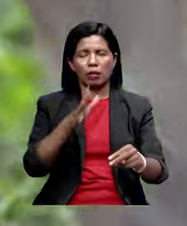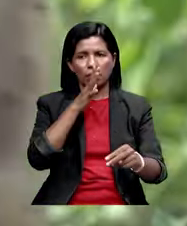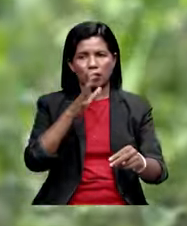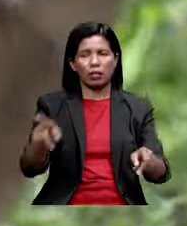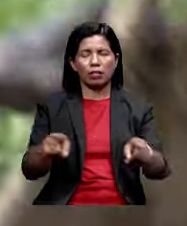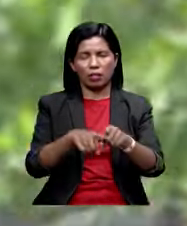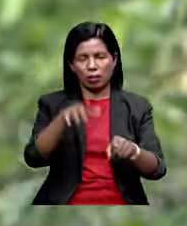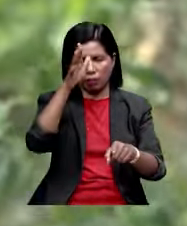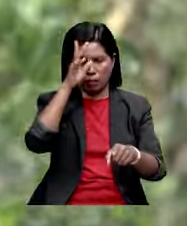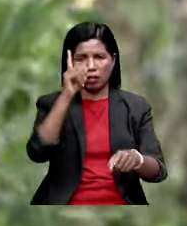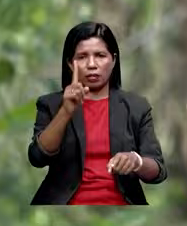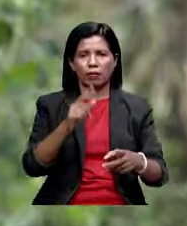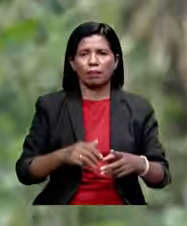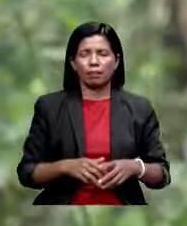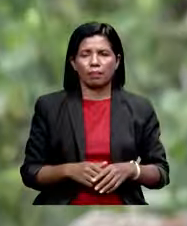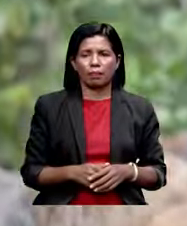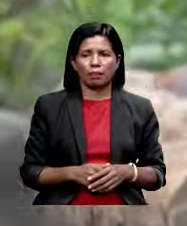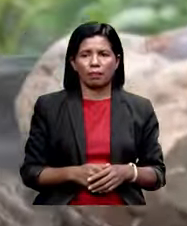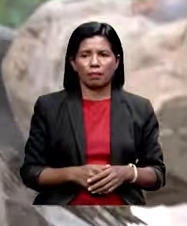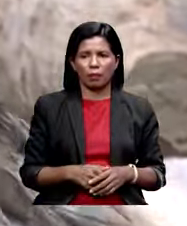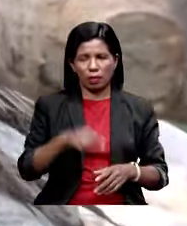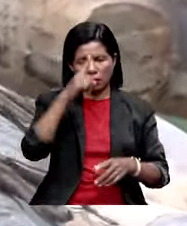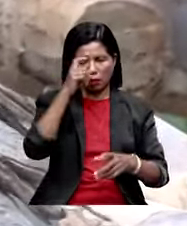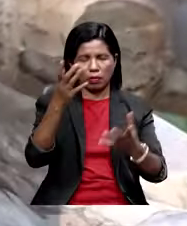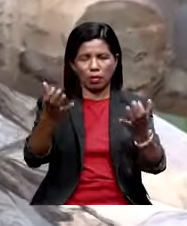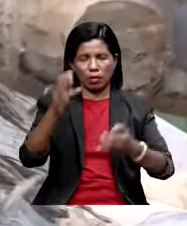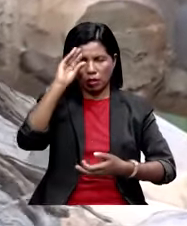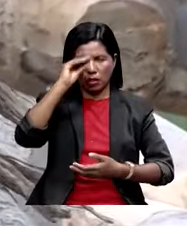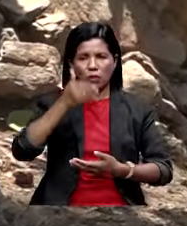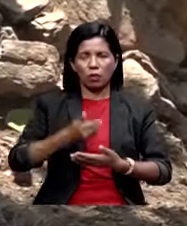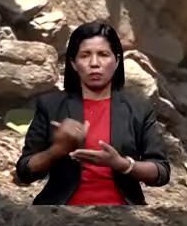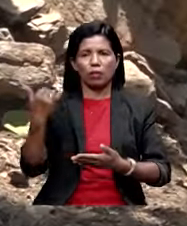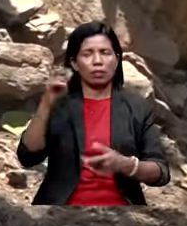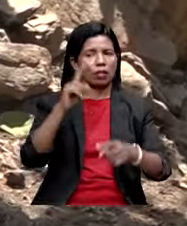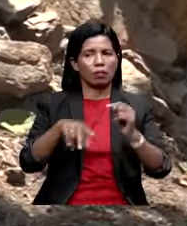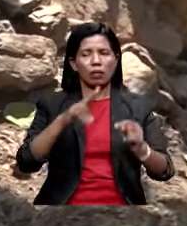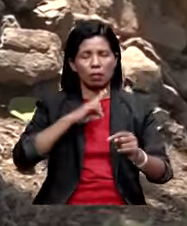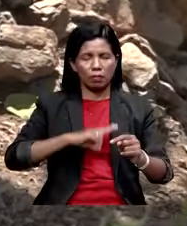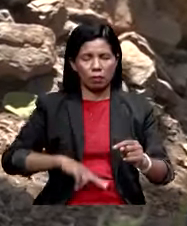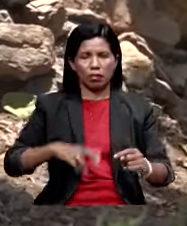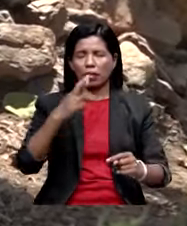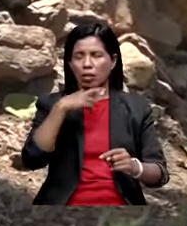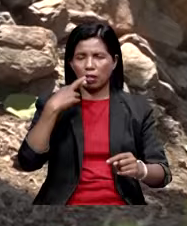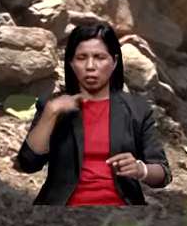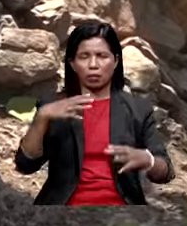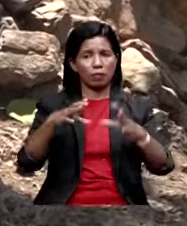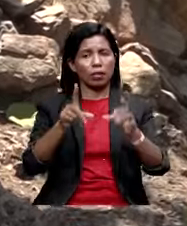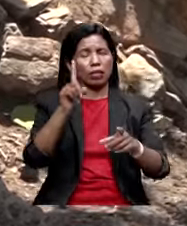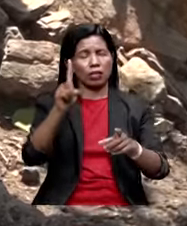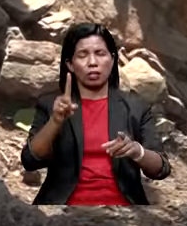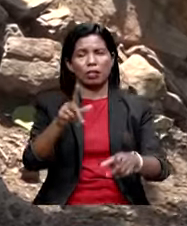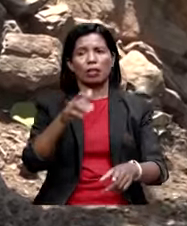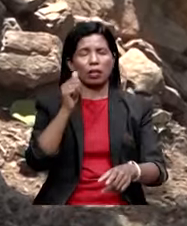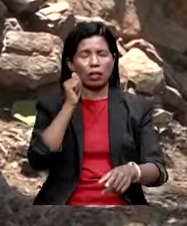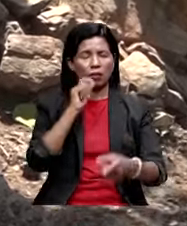aman dala ida. Tambah hakarak ne oan sira la bele hamlaha ba etu biken ida obrigado inam feto